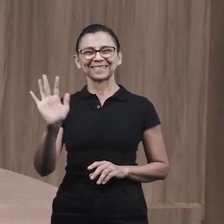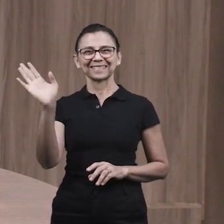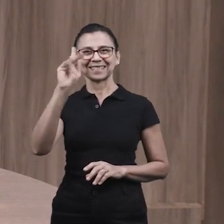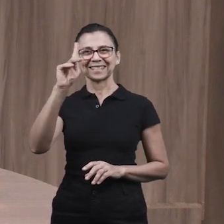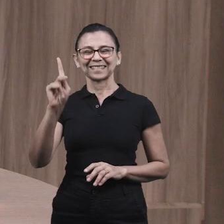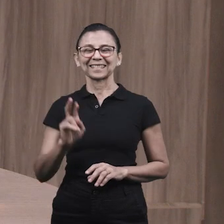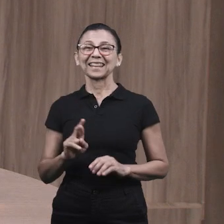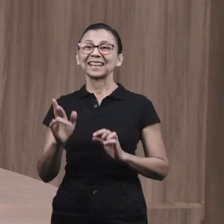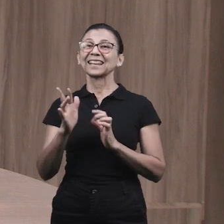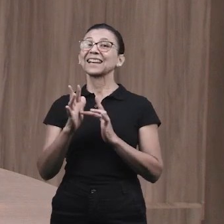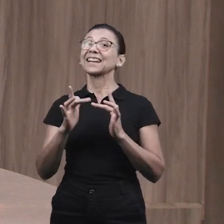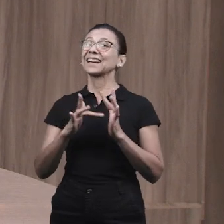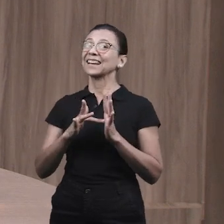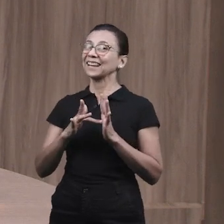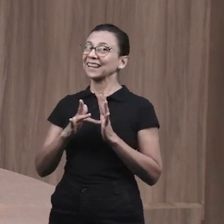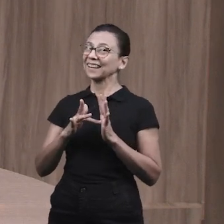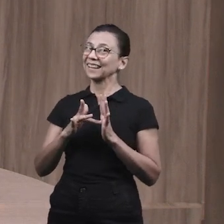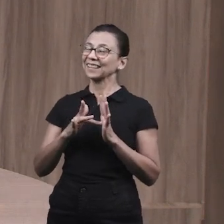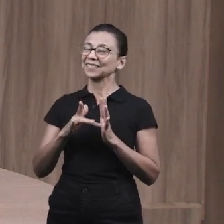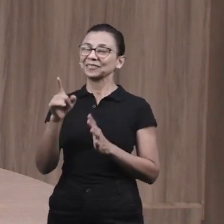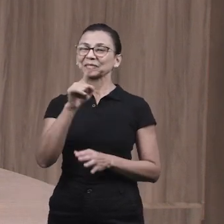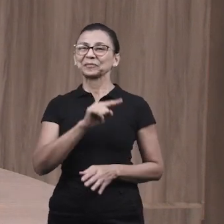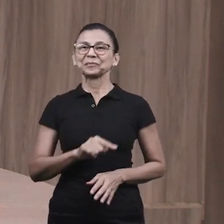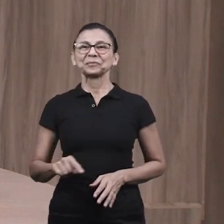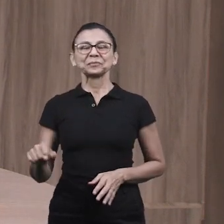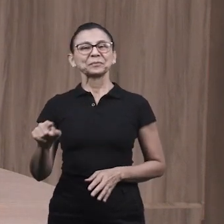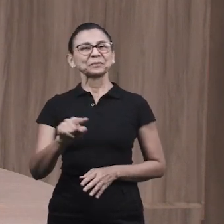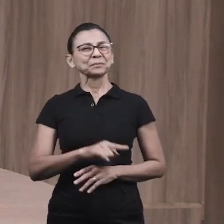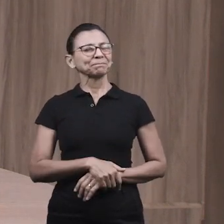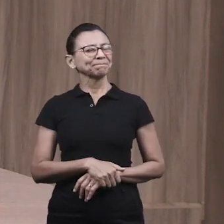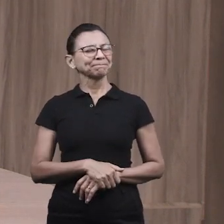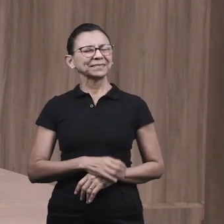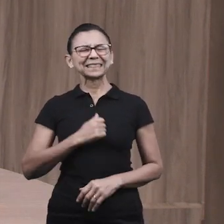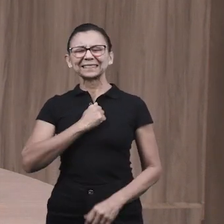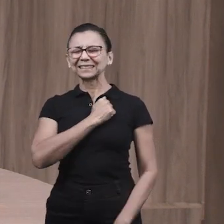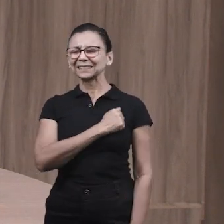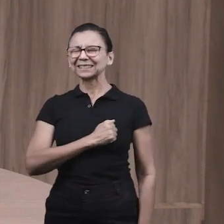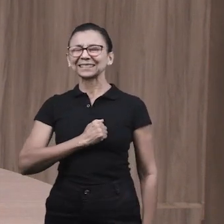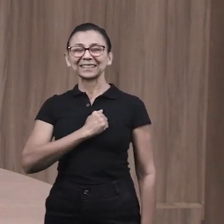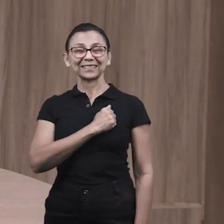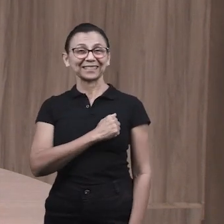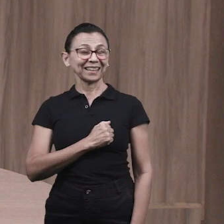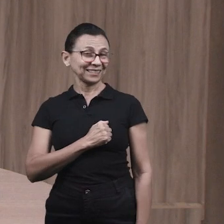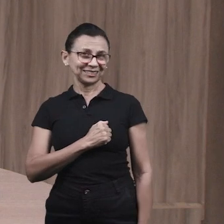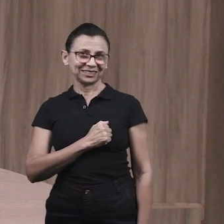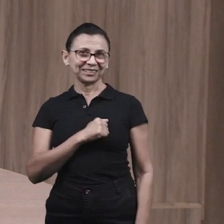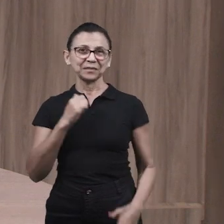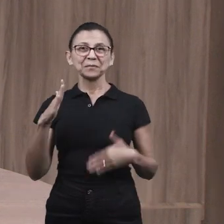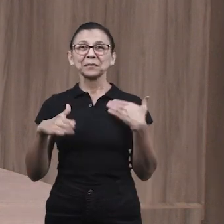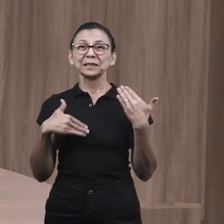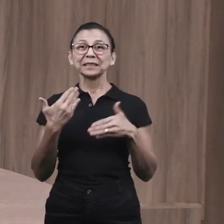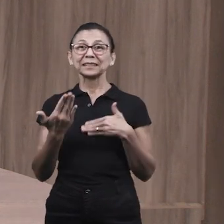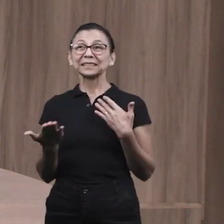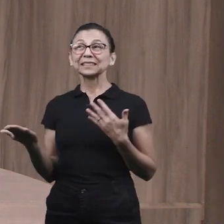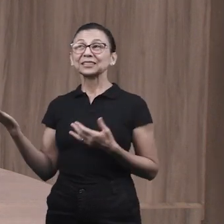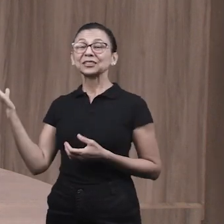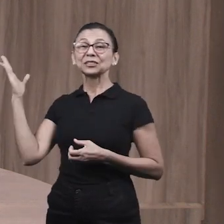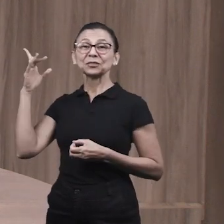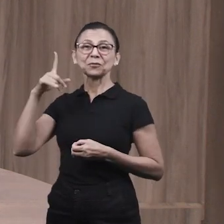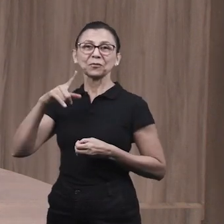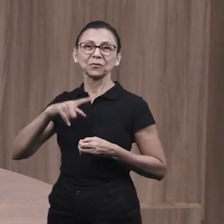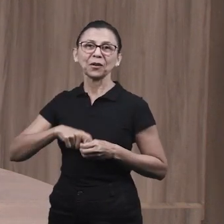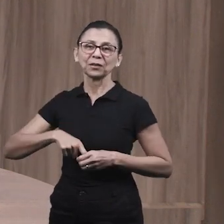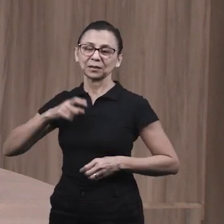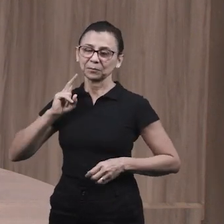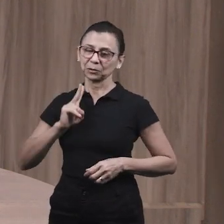Bonjour les classes, la paix du Seigneur Jésus à tous. Mais vous me manquez énormément. C'est une joie d'être ici